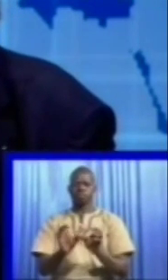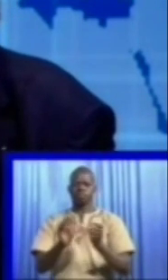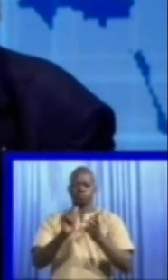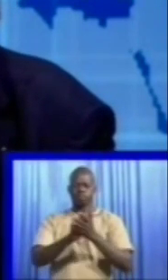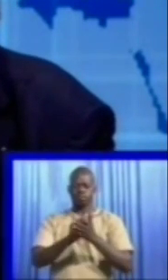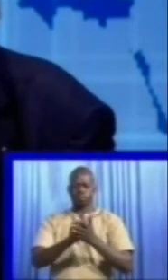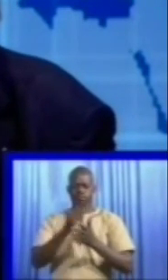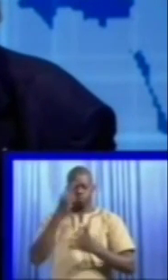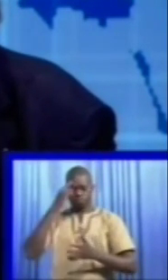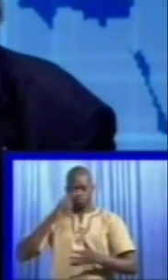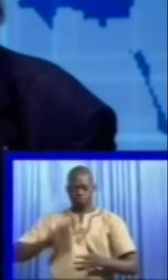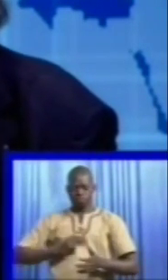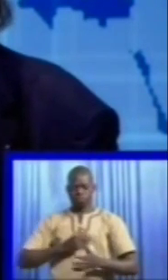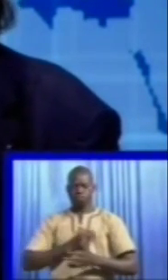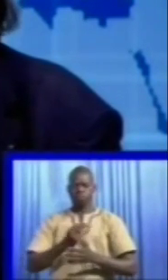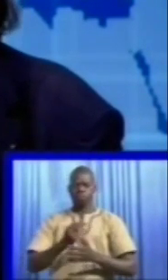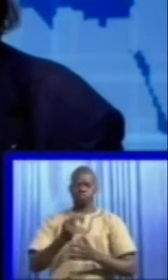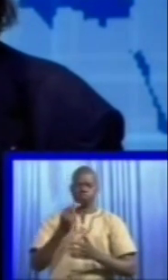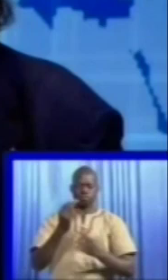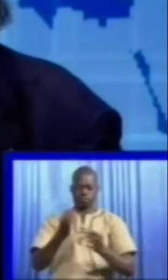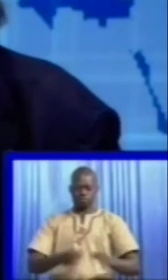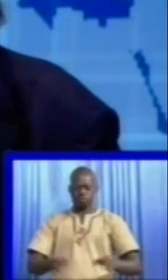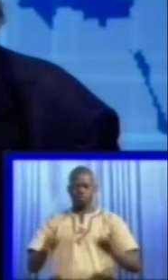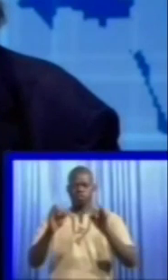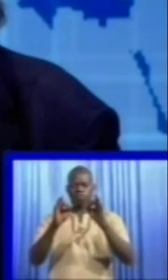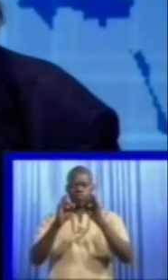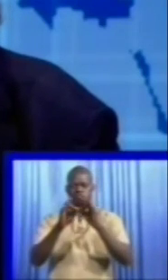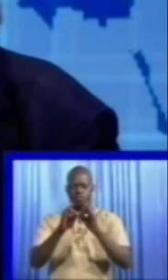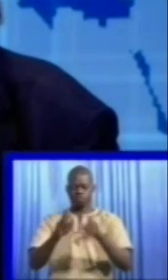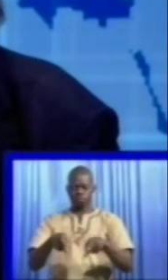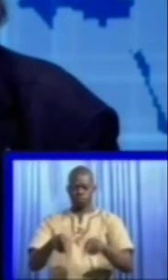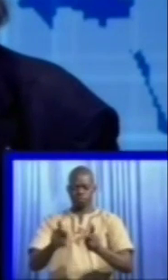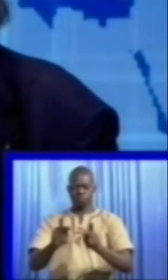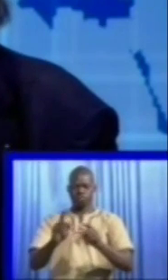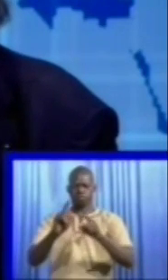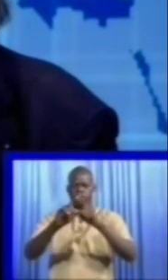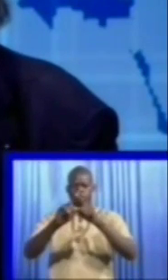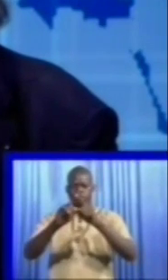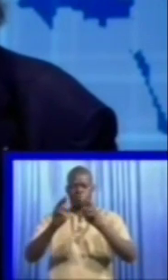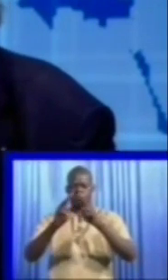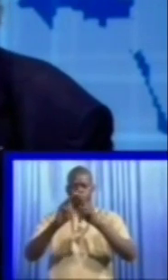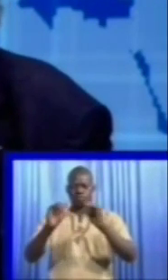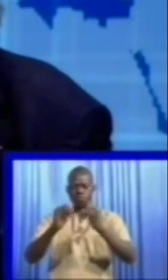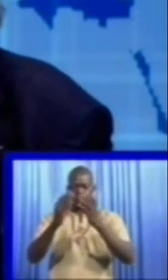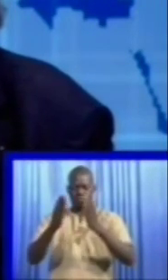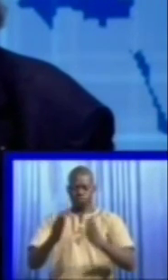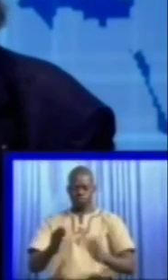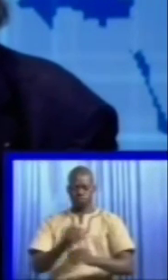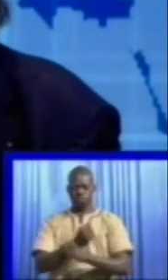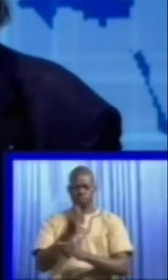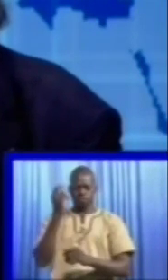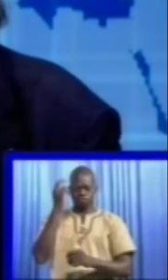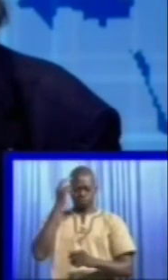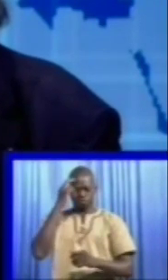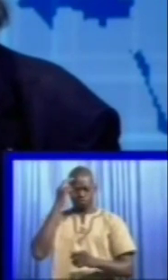nous, c'est, je crois, très important. Ça permet aux journalistes de prendre conscience et